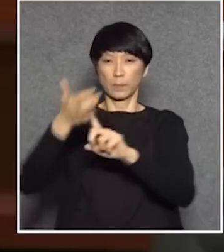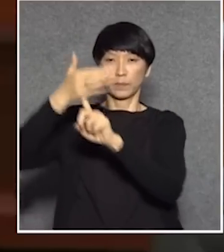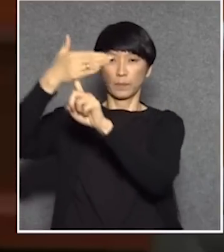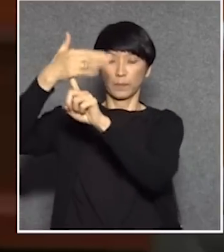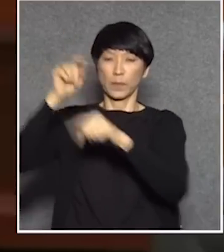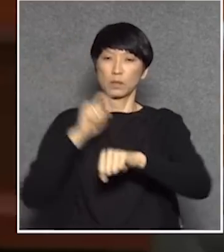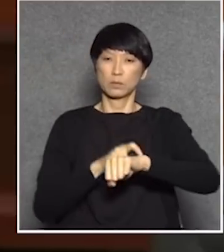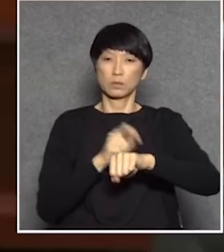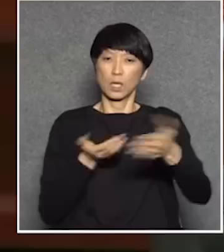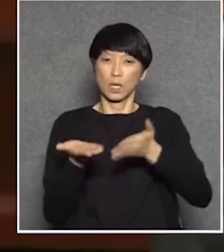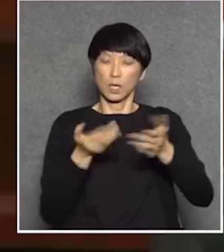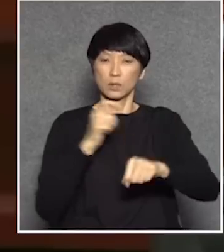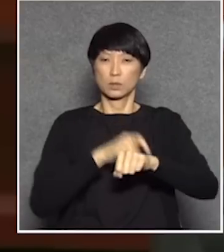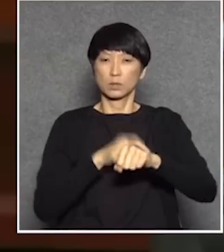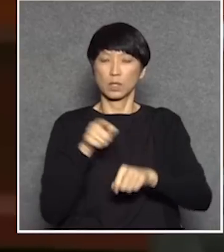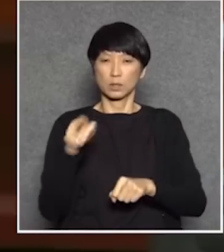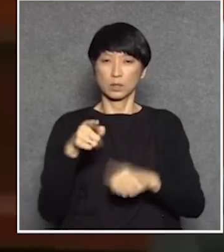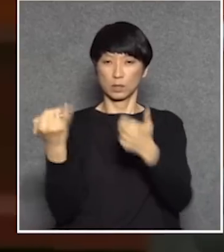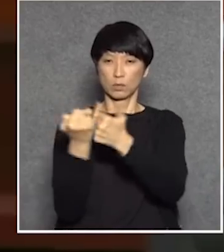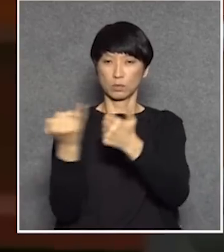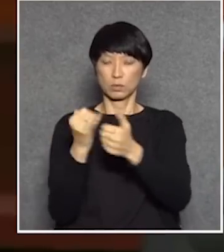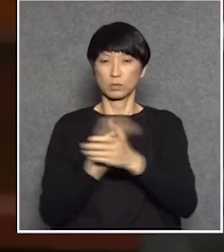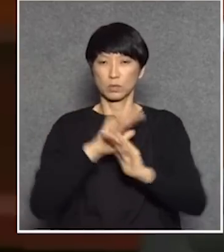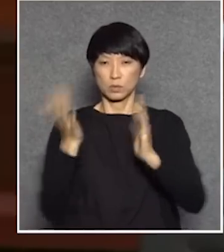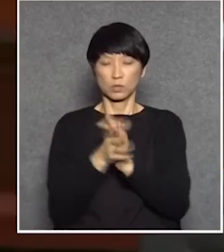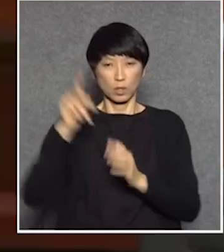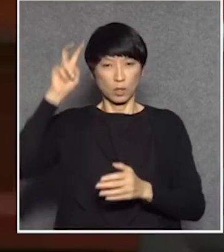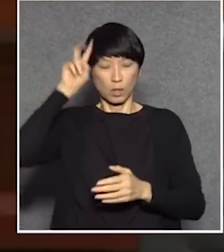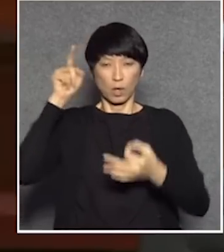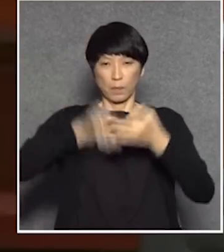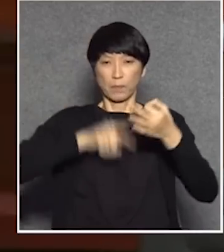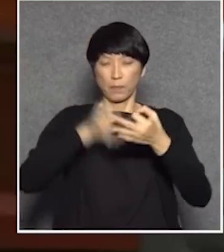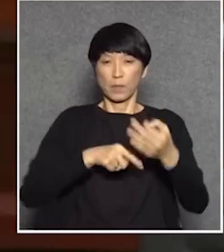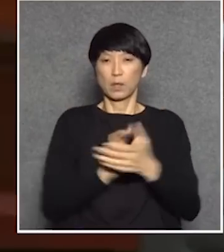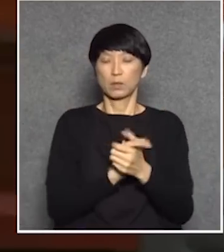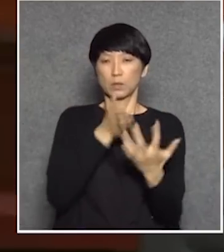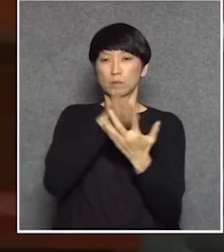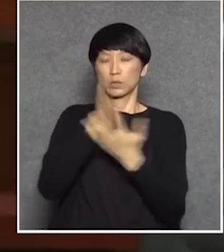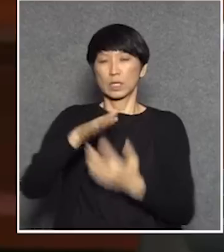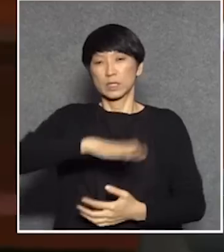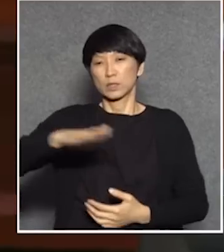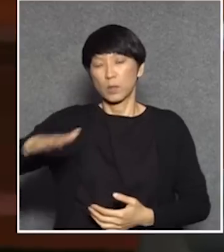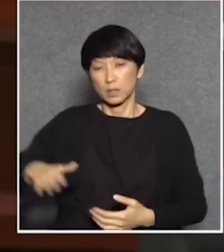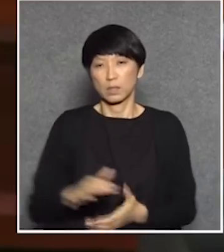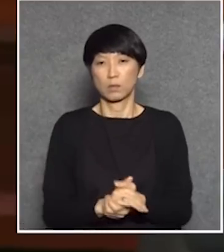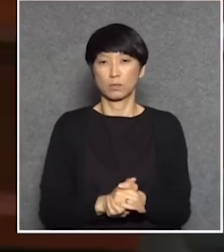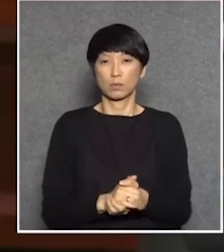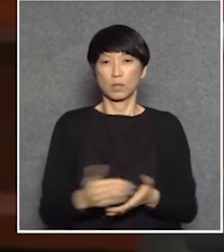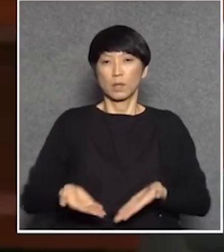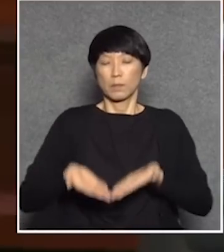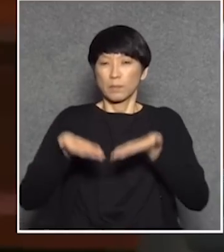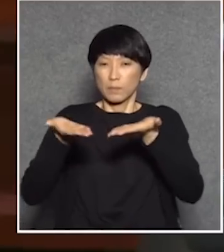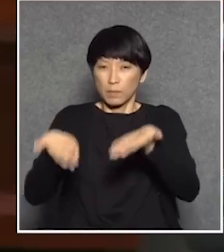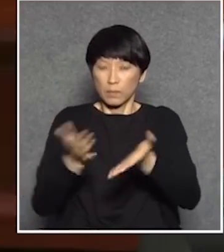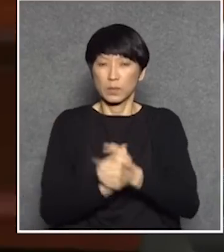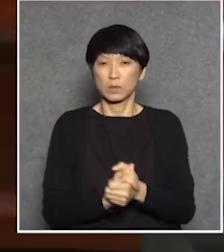咁你就話呢啲叫做即係黑名單滋事球迷係嘛？啲細路嚟啫，大佬比爾不倫，仲有